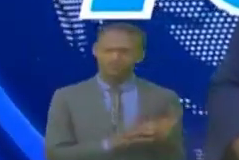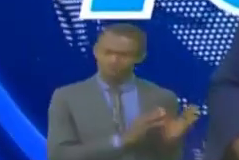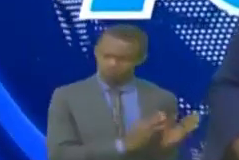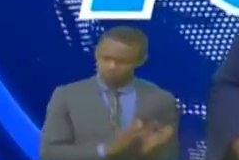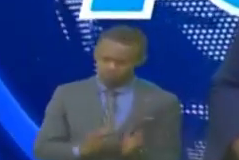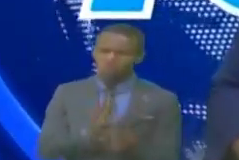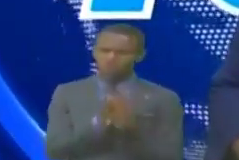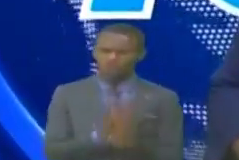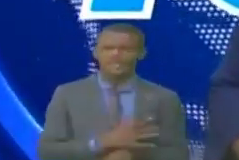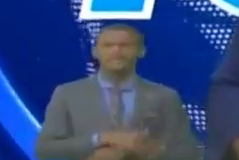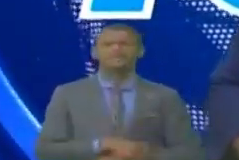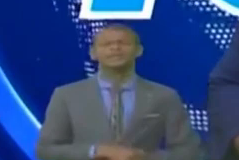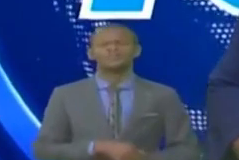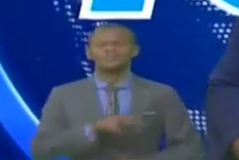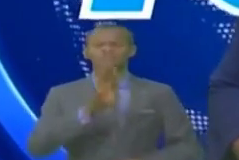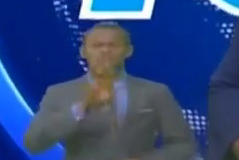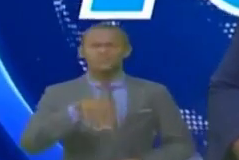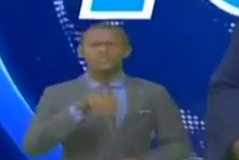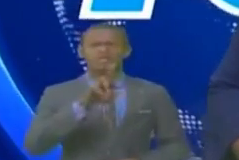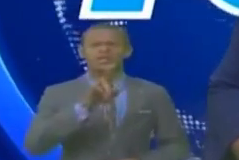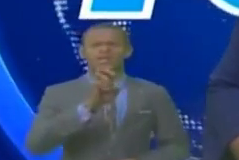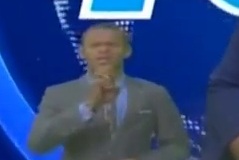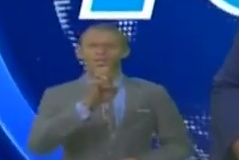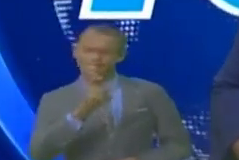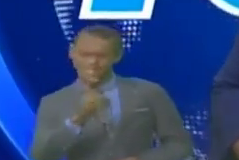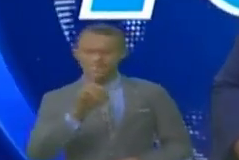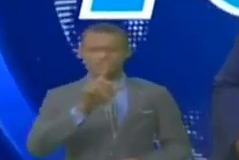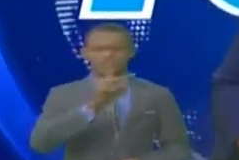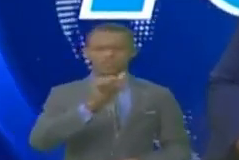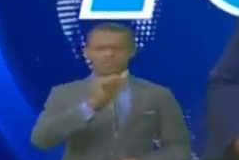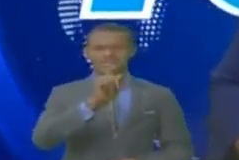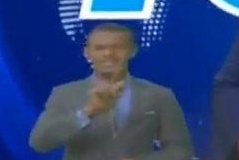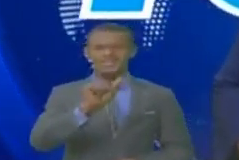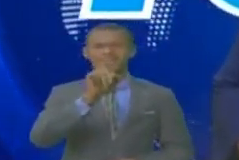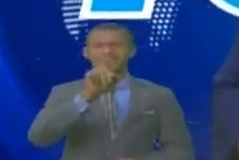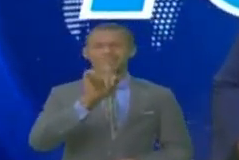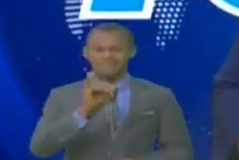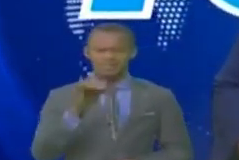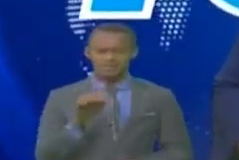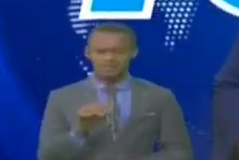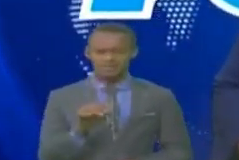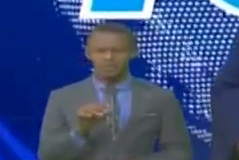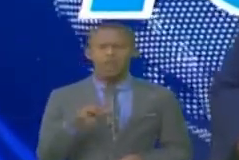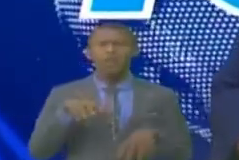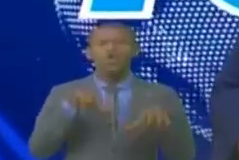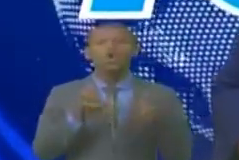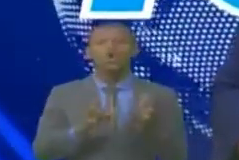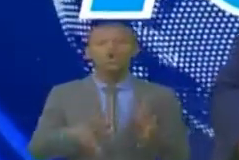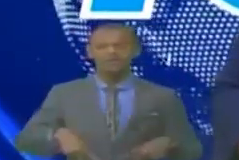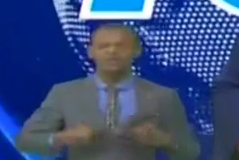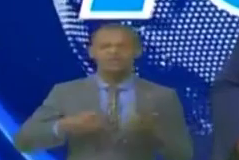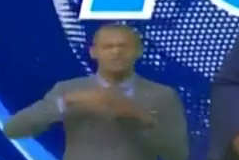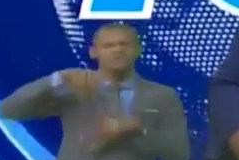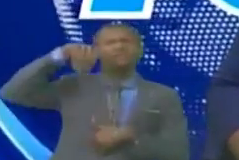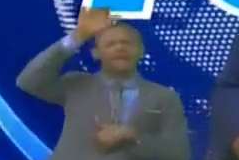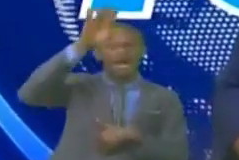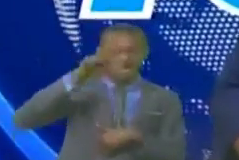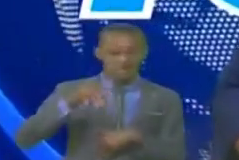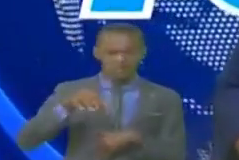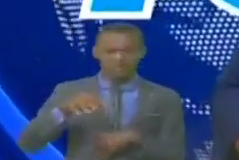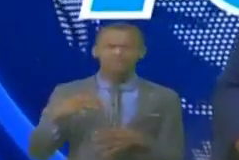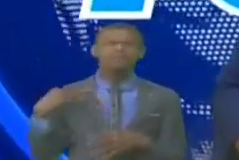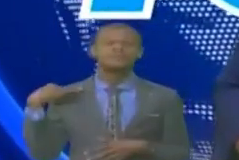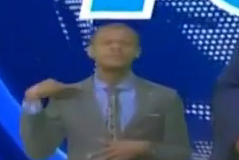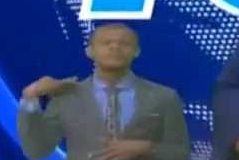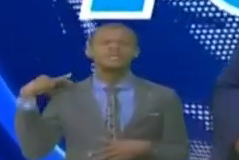Rex Kazadi, compatriote congolais sur la ligne de départ aux élections présidentielles de décembre 2023, il a déposé